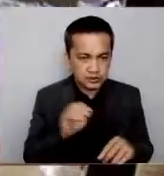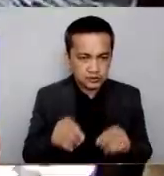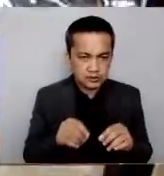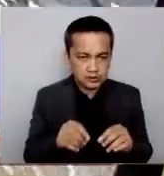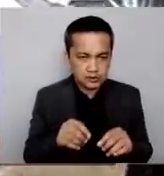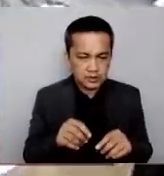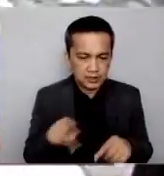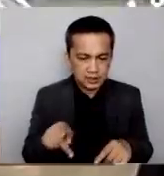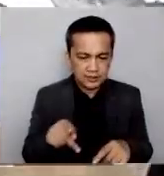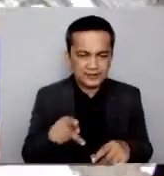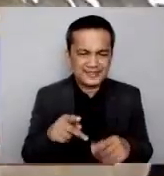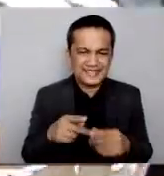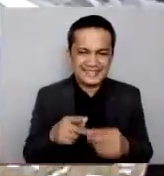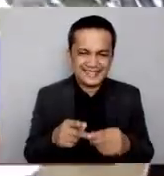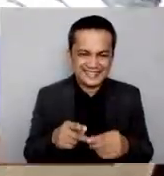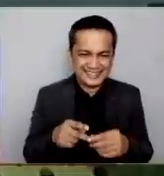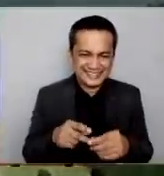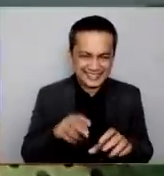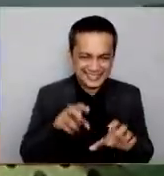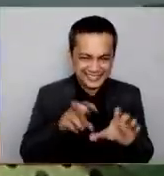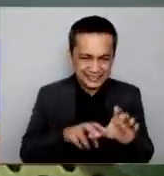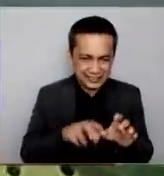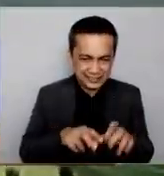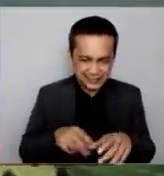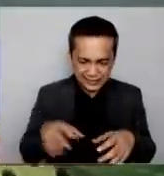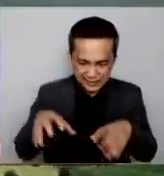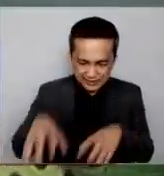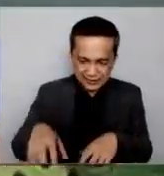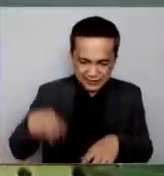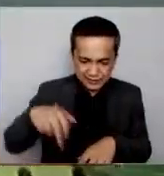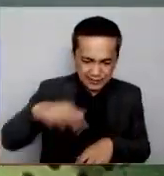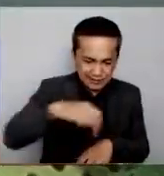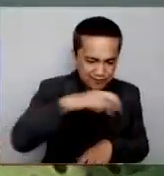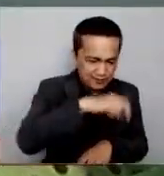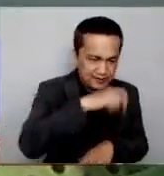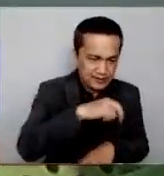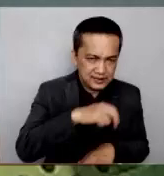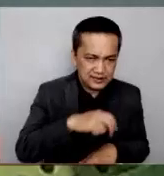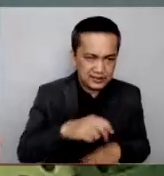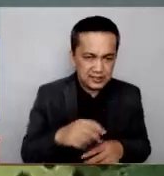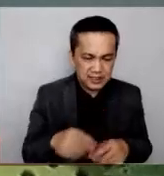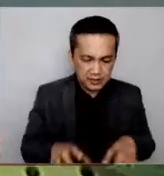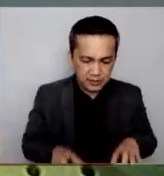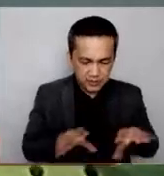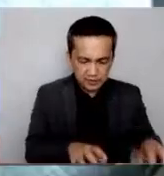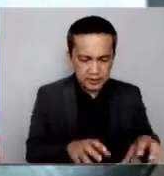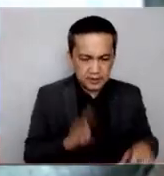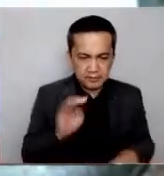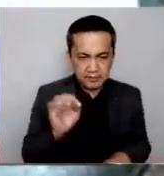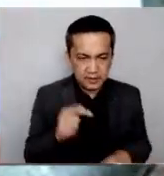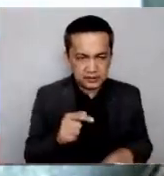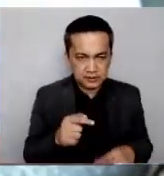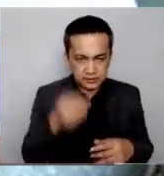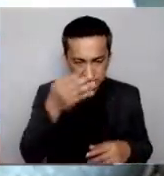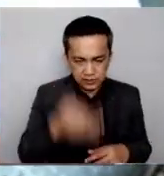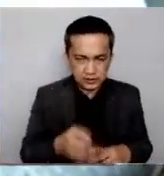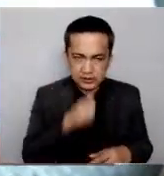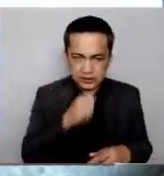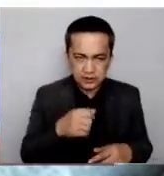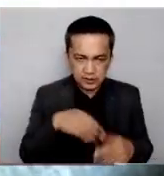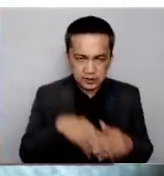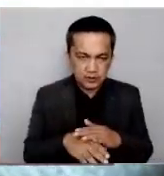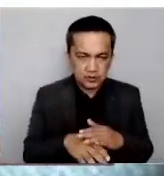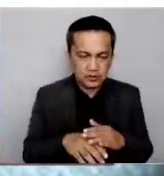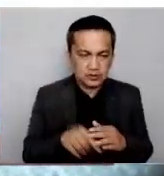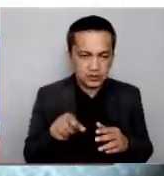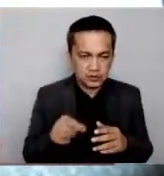para daanan sa loob ng kanilang bahay. Nagharang din siya ng sandbag sa pintuan para hindi pumasok ang tubig. Pero kaunti na ulan pa ay hindi